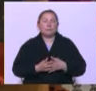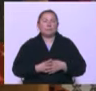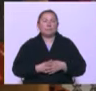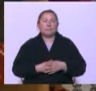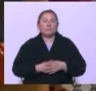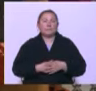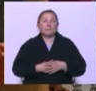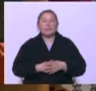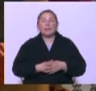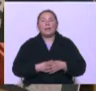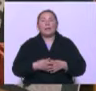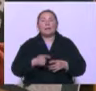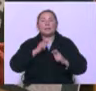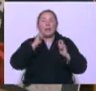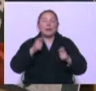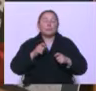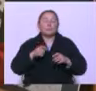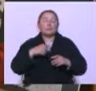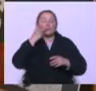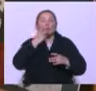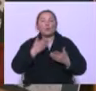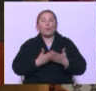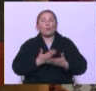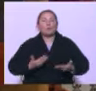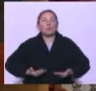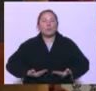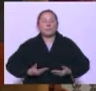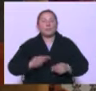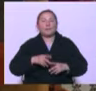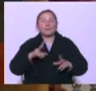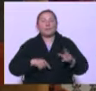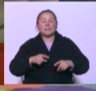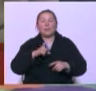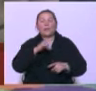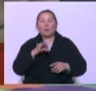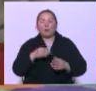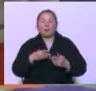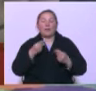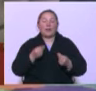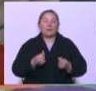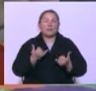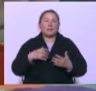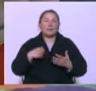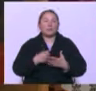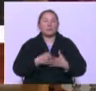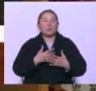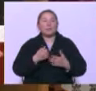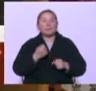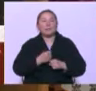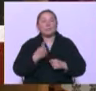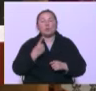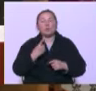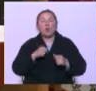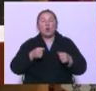рукоделия. Дарим мусору новую жизнь. Я думаю, что это влияет на нашу экологию. До сих пор я делала много вещей. Первым